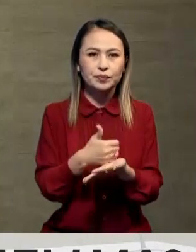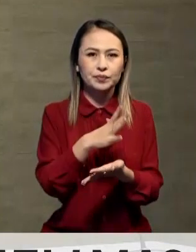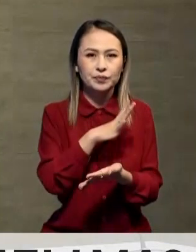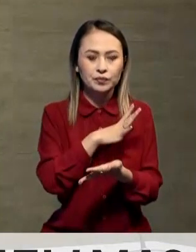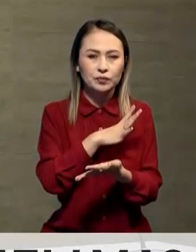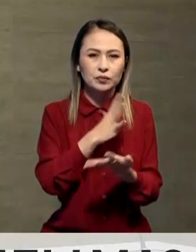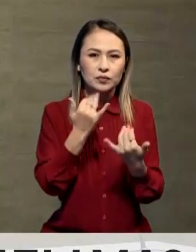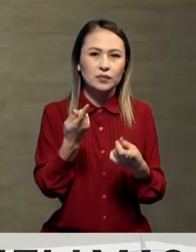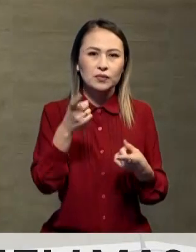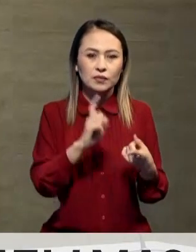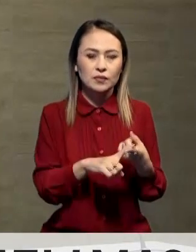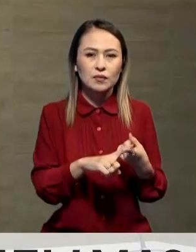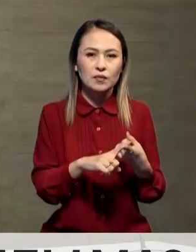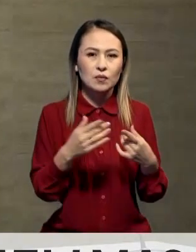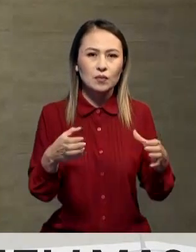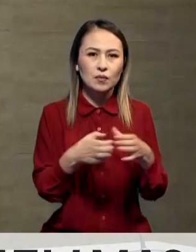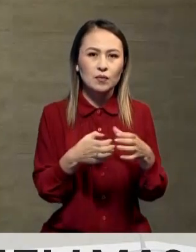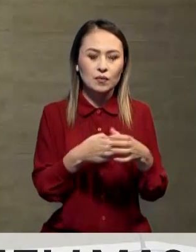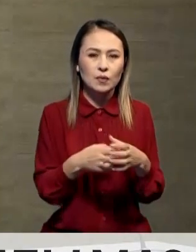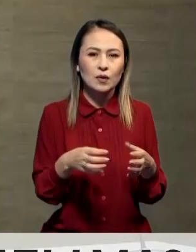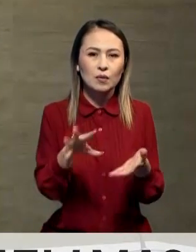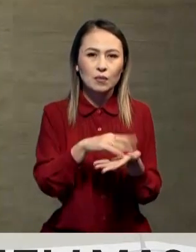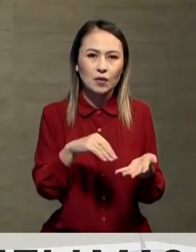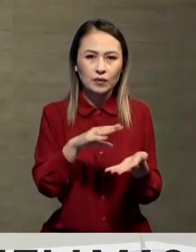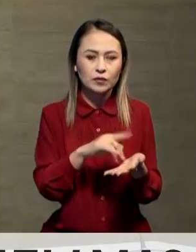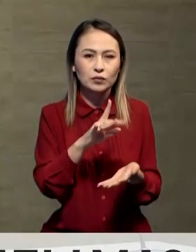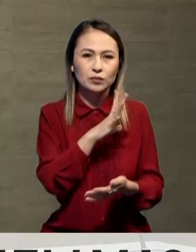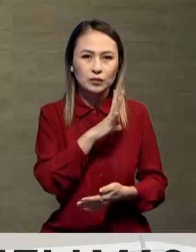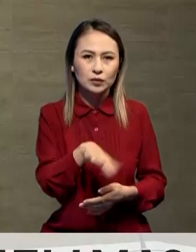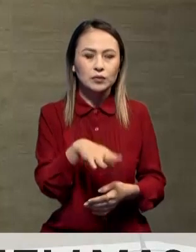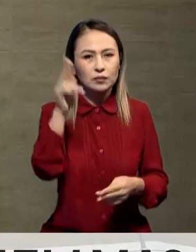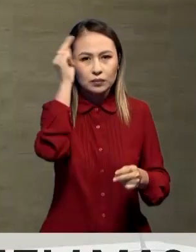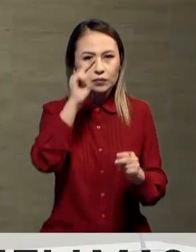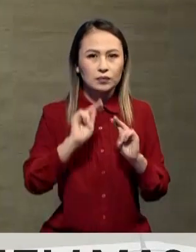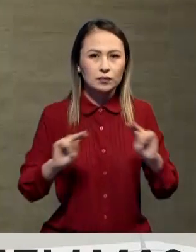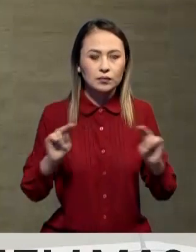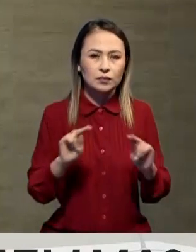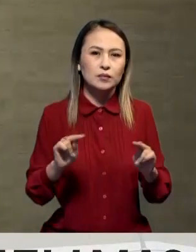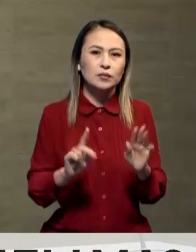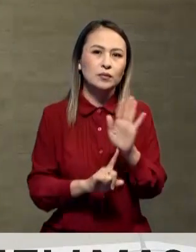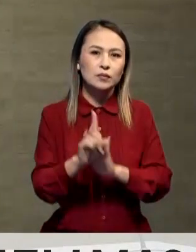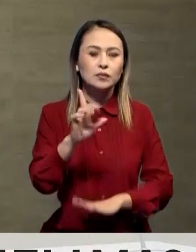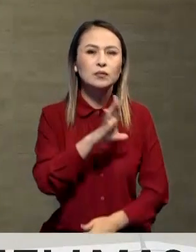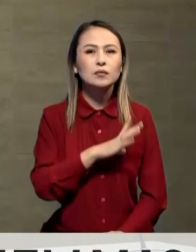табылады. Осыған байланысты бұлшықтардың қайталануын болдырмау мақсатында білім беру саласында сыртқы талдау басталды.